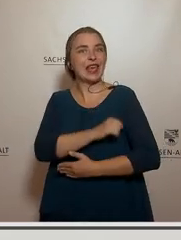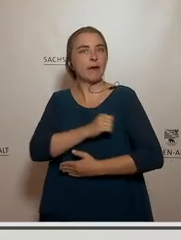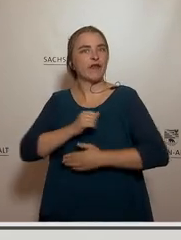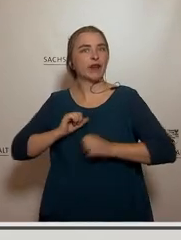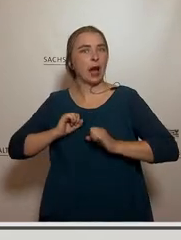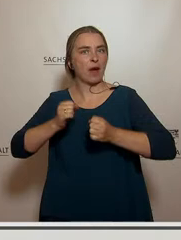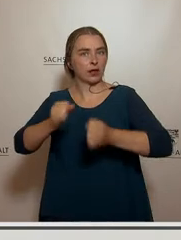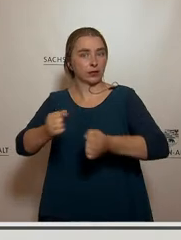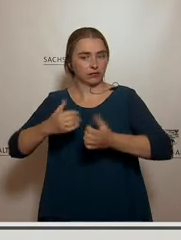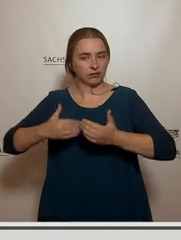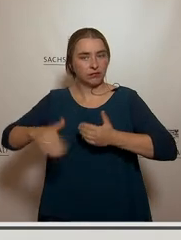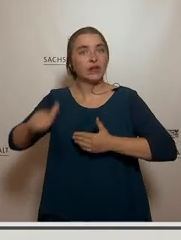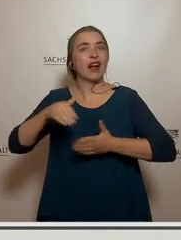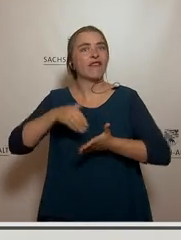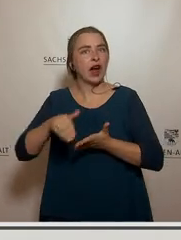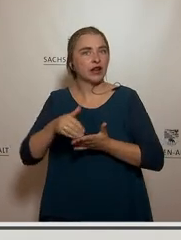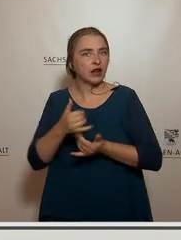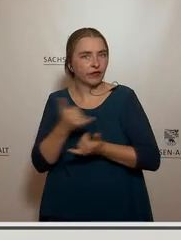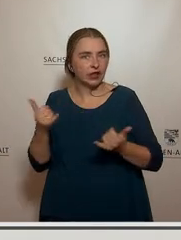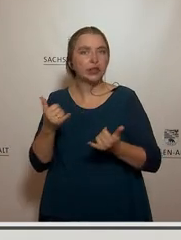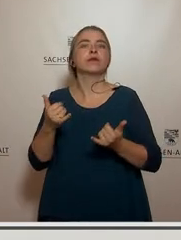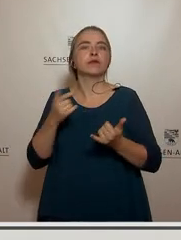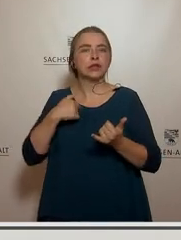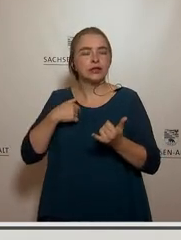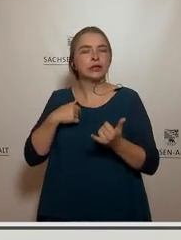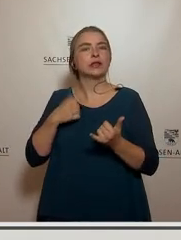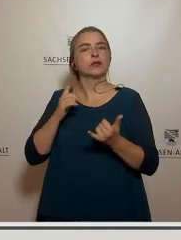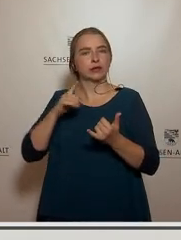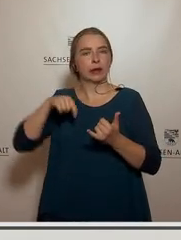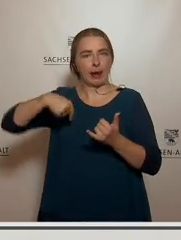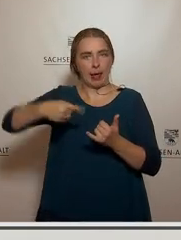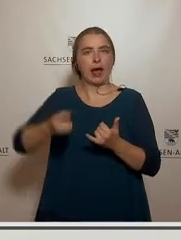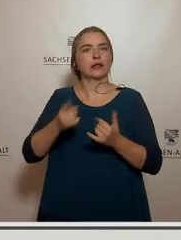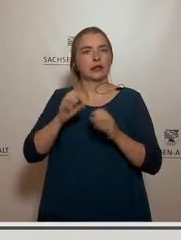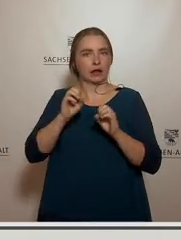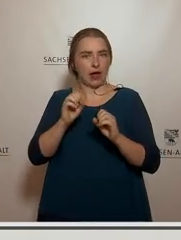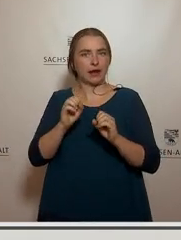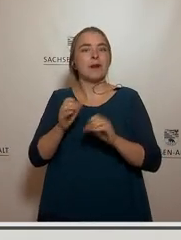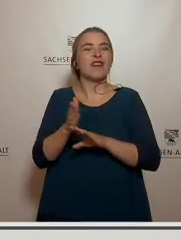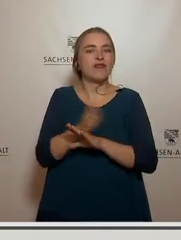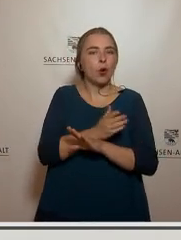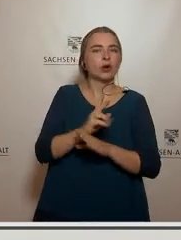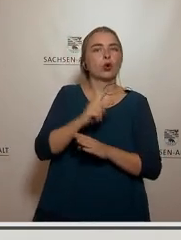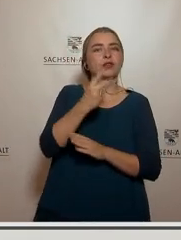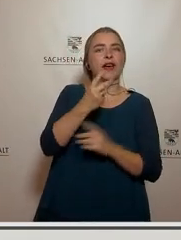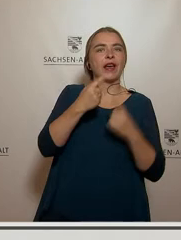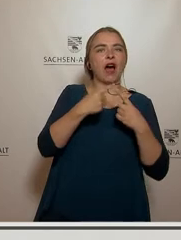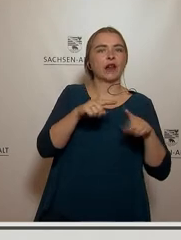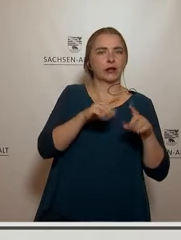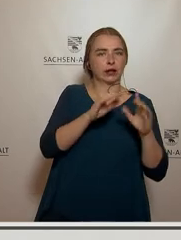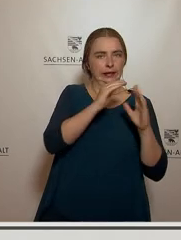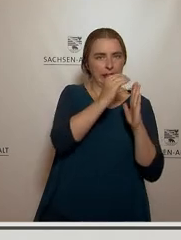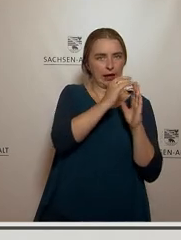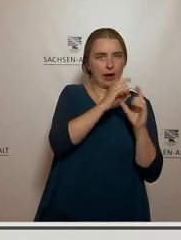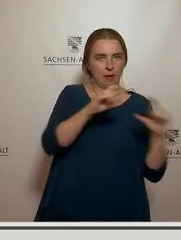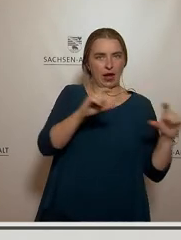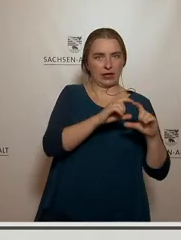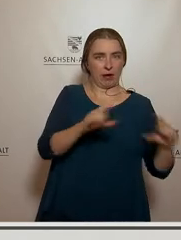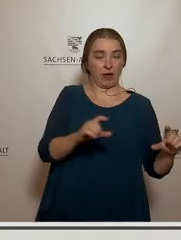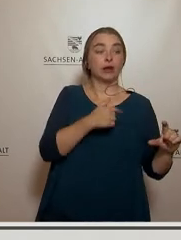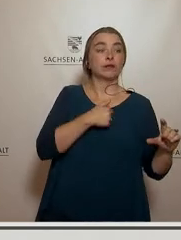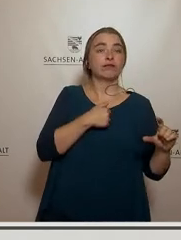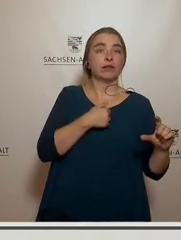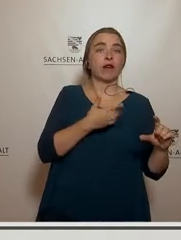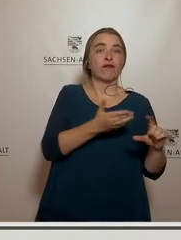am 30.09. schließen, habe ich noch zwei Punkte, die wir heute im Kabinett noch mal besprochen haben, wo ich noch mal den Auftrag erhalten habe, das vielleicht